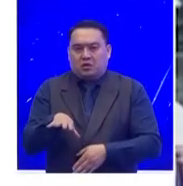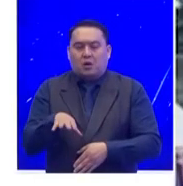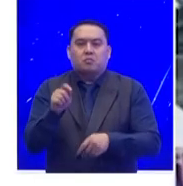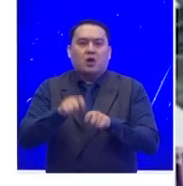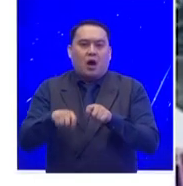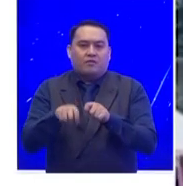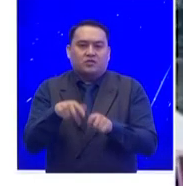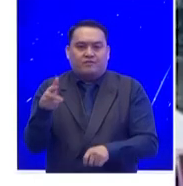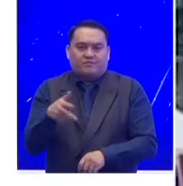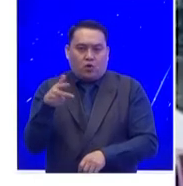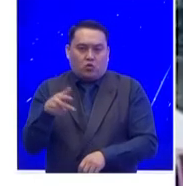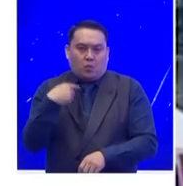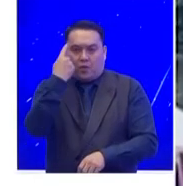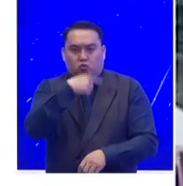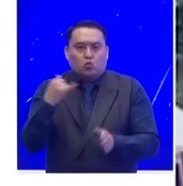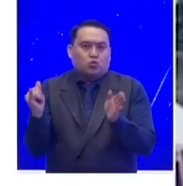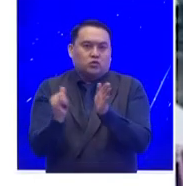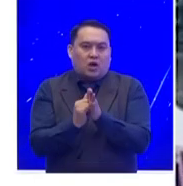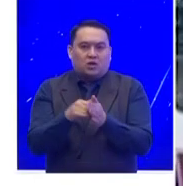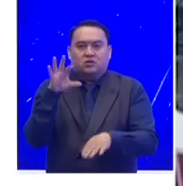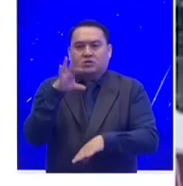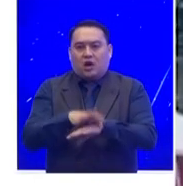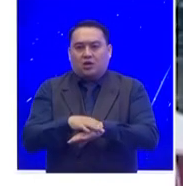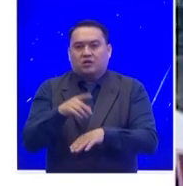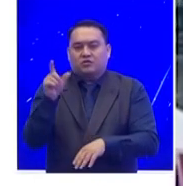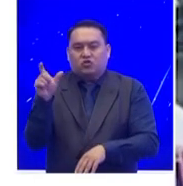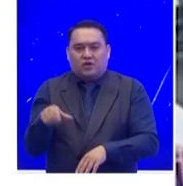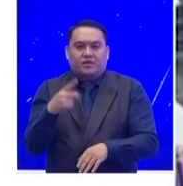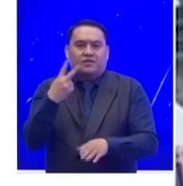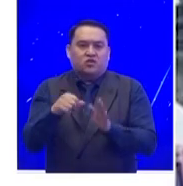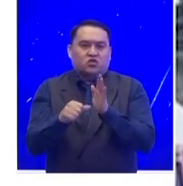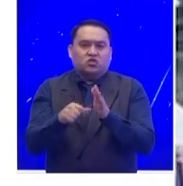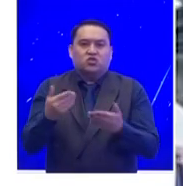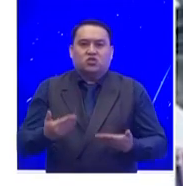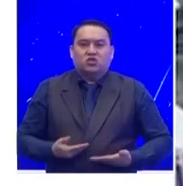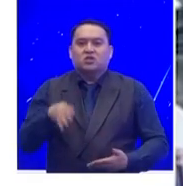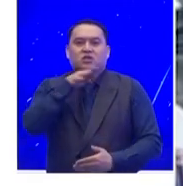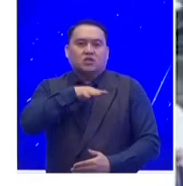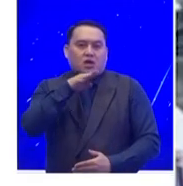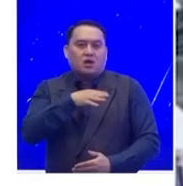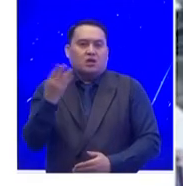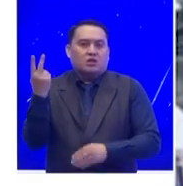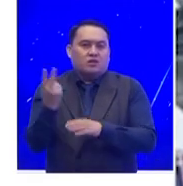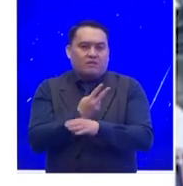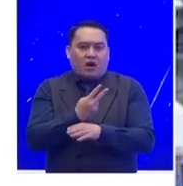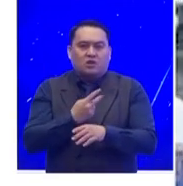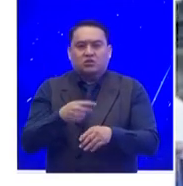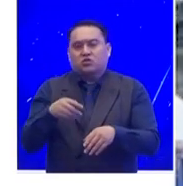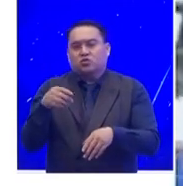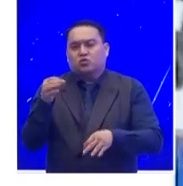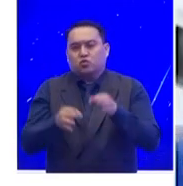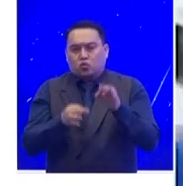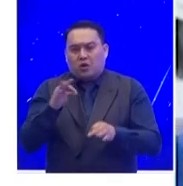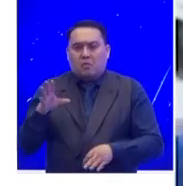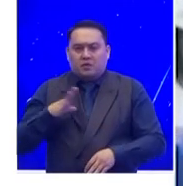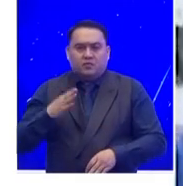Проверив видеозаписи, полицейские установили и задержали подозреваемого. Им оказался 26-летний житель города Текили, ранее